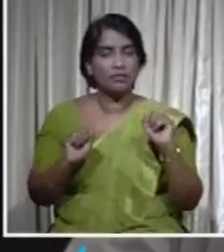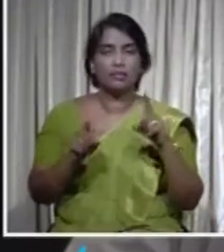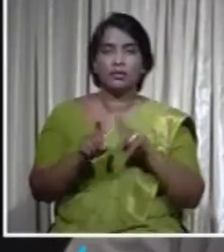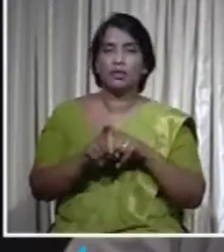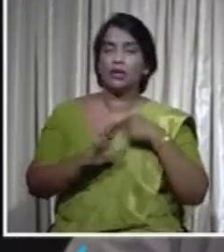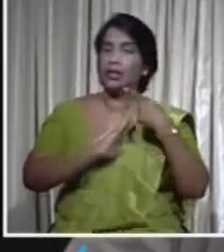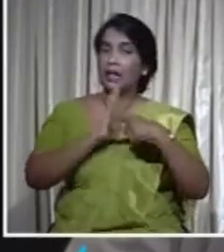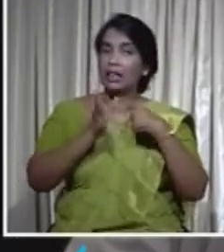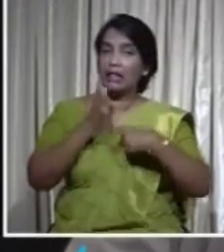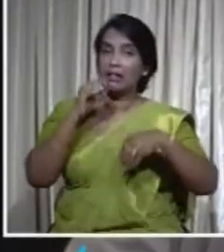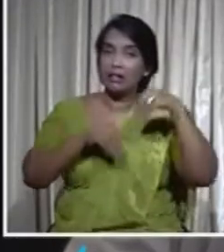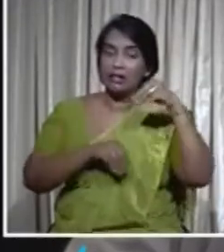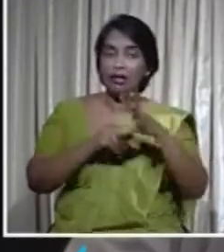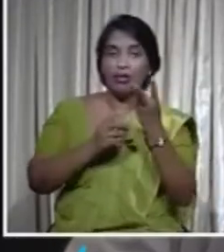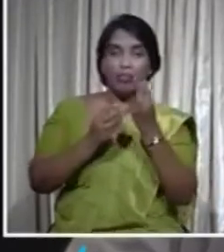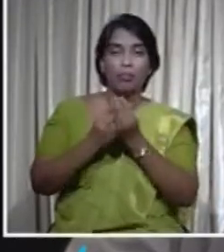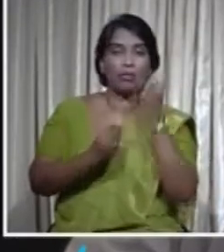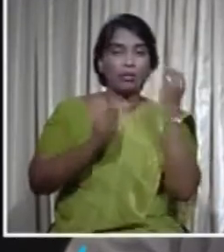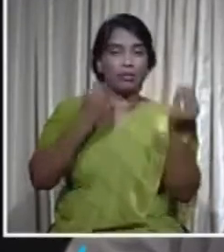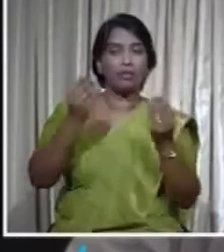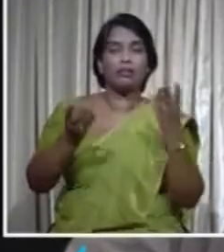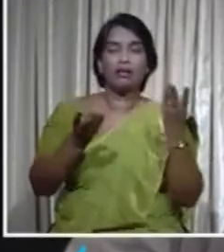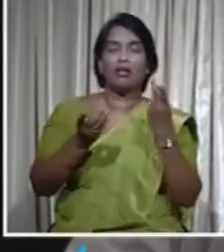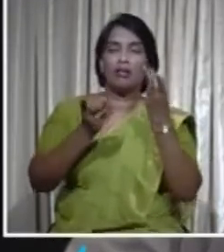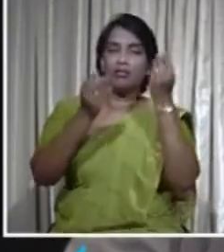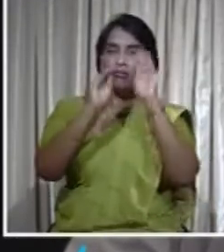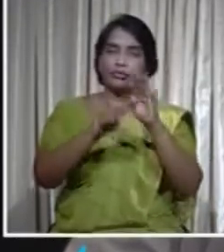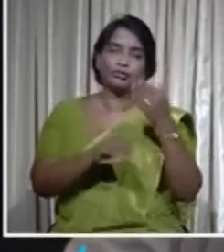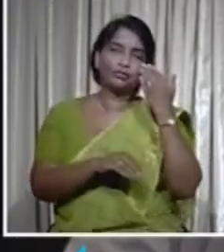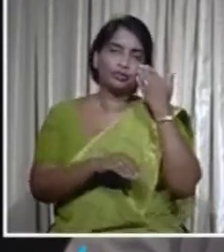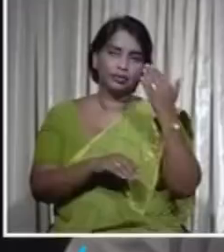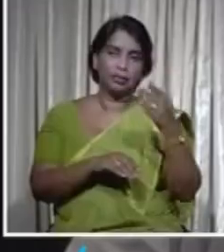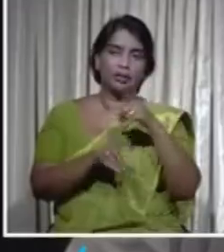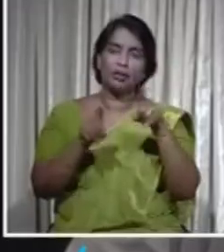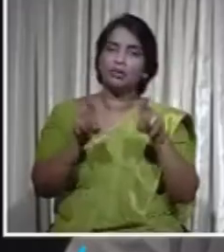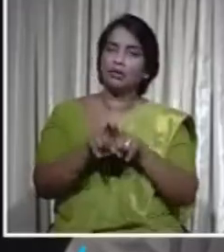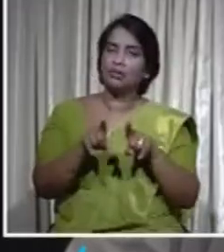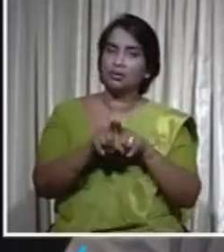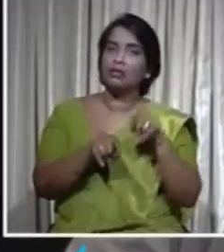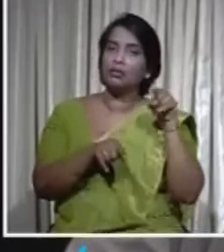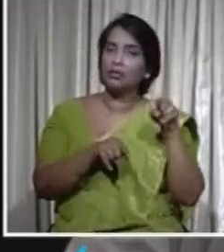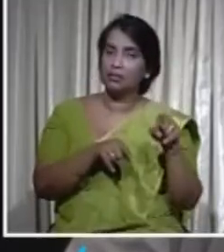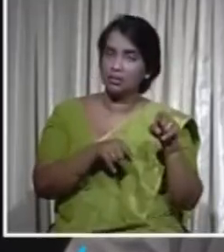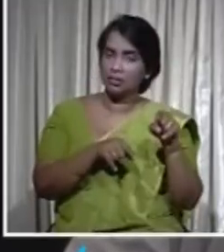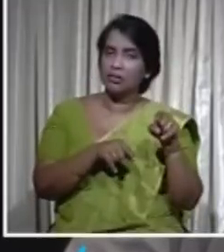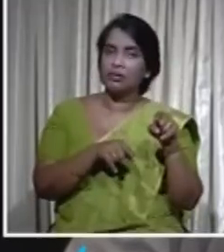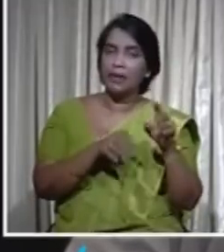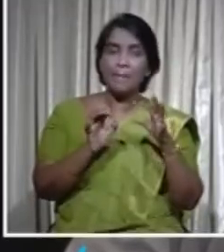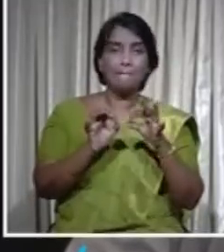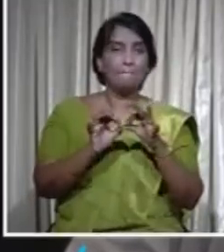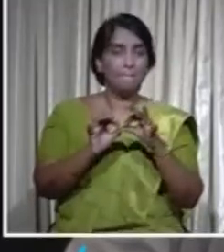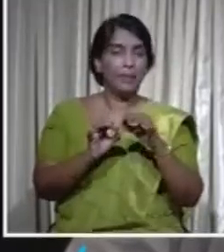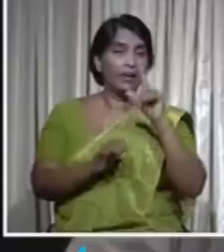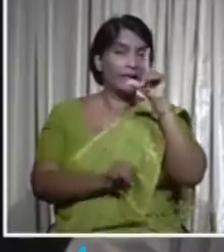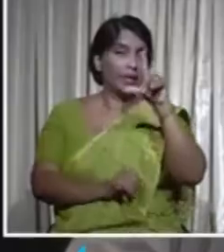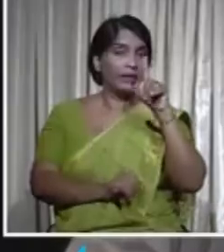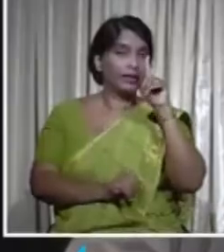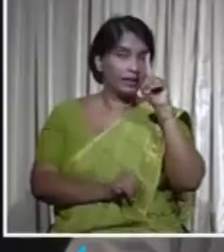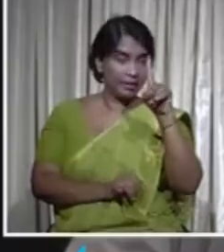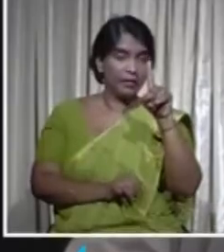சந்தகிரசய நிகழ்வின் போது எடுக்கப்பட்ட புகைப்படங்கள் எடுத்து காட்டுகின்றன என்று ரோகிணி குமாரி விஜயரத்ன சுட்டிக்காட்டினார்.